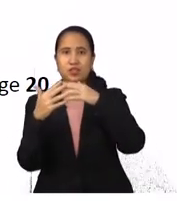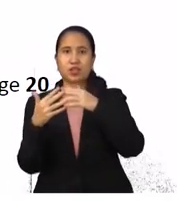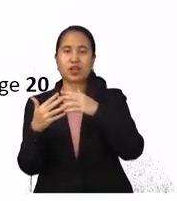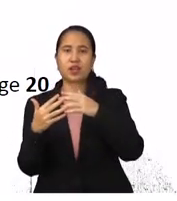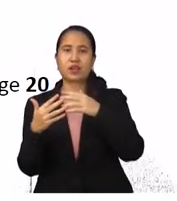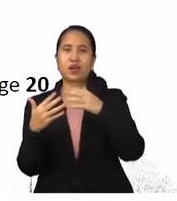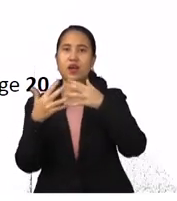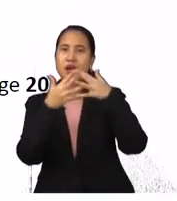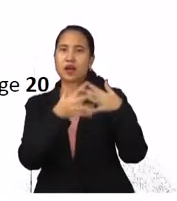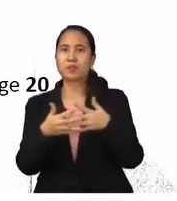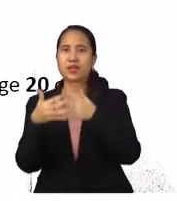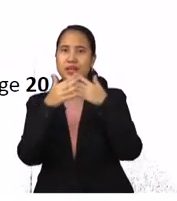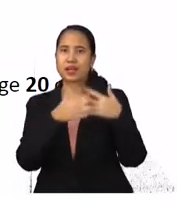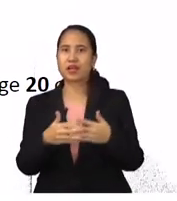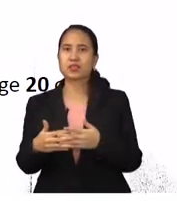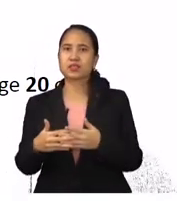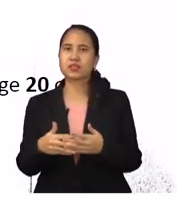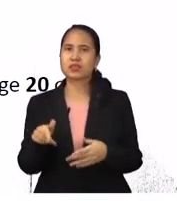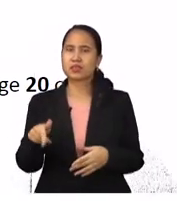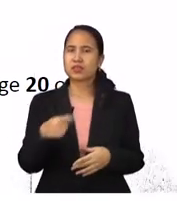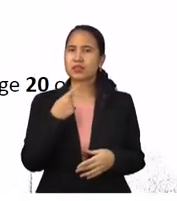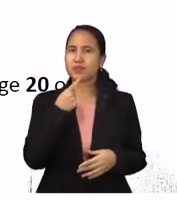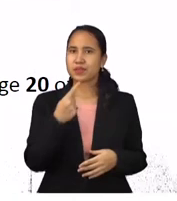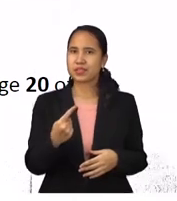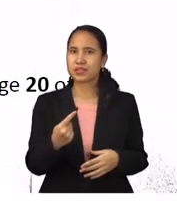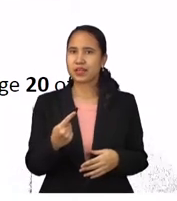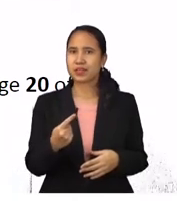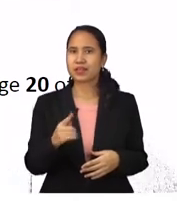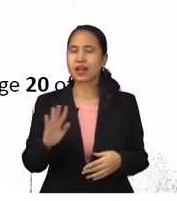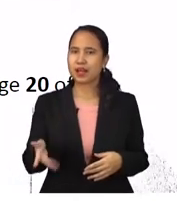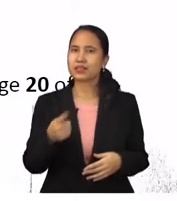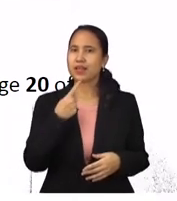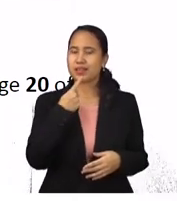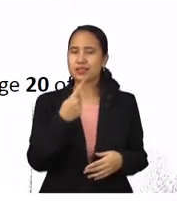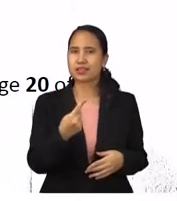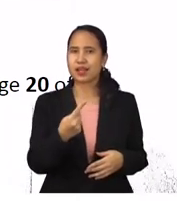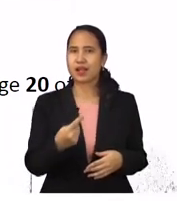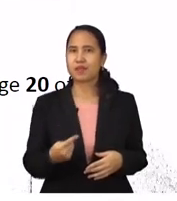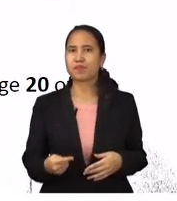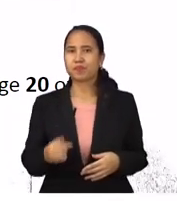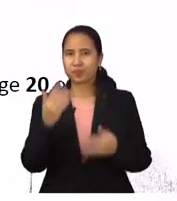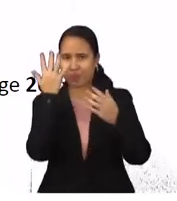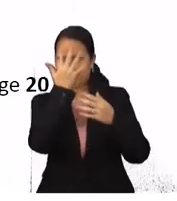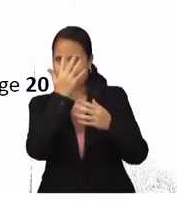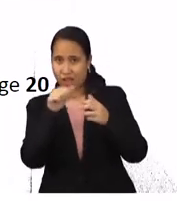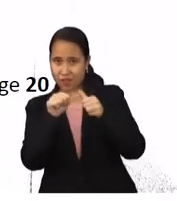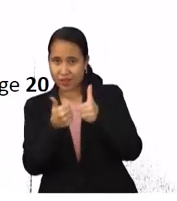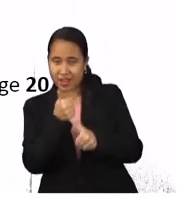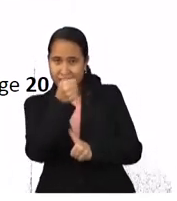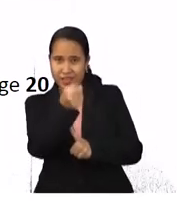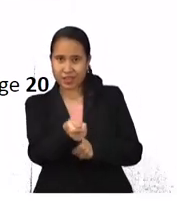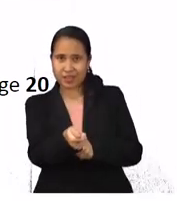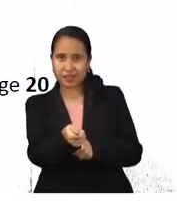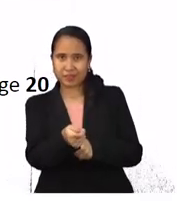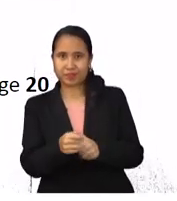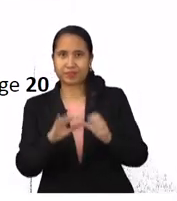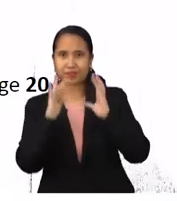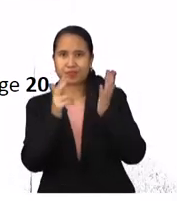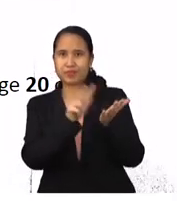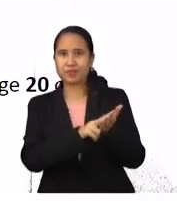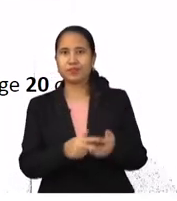Mens ingenomen standpunten en gedane uitspraken met betrekking tot amnestiewetten. In de General Comments